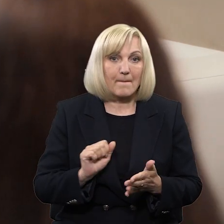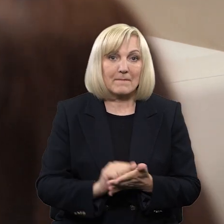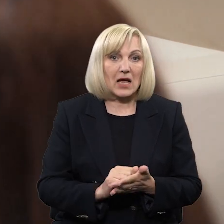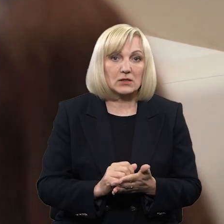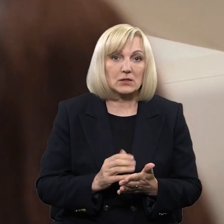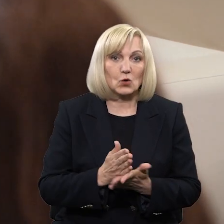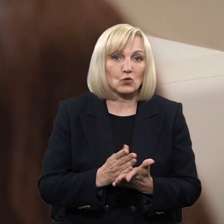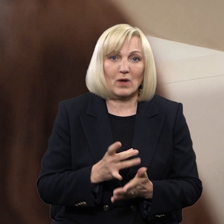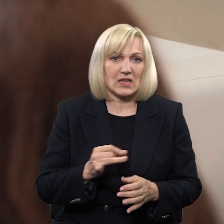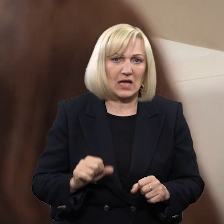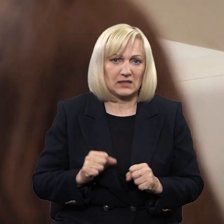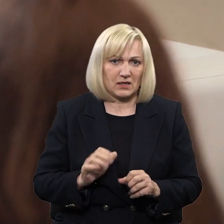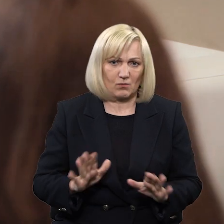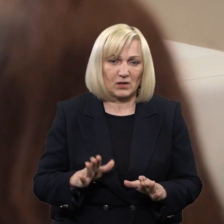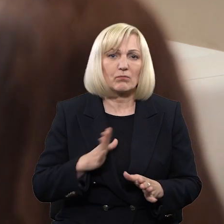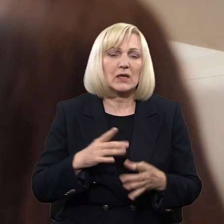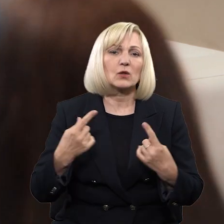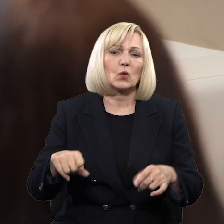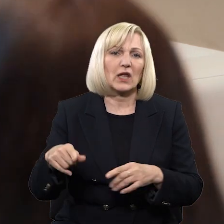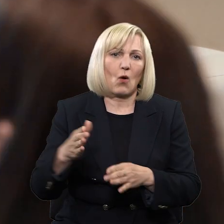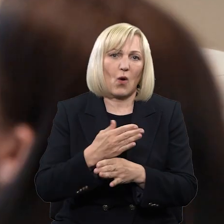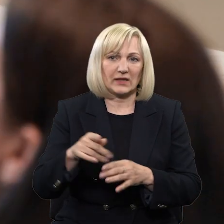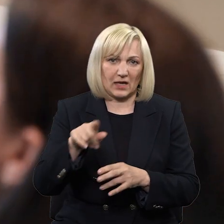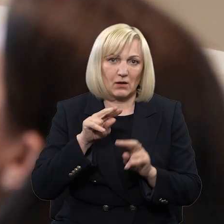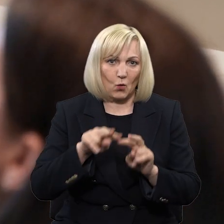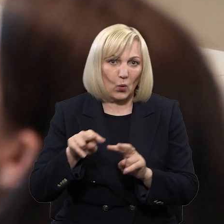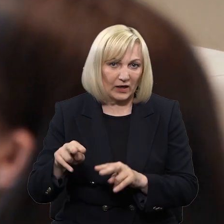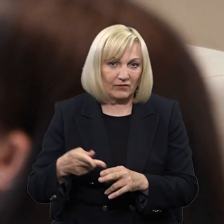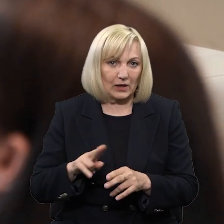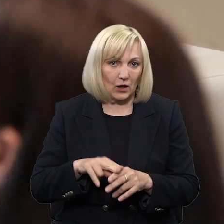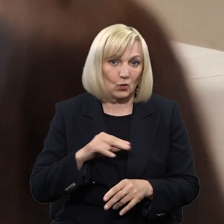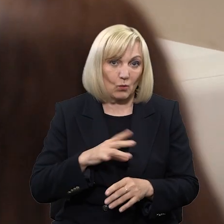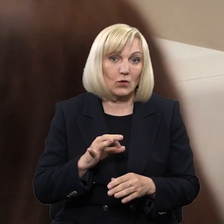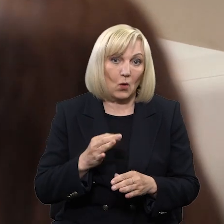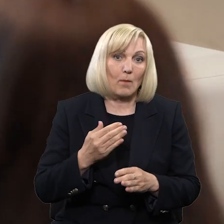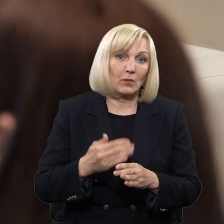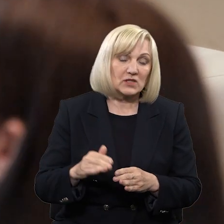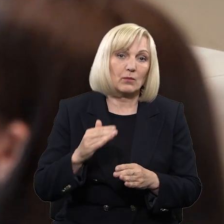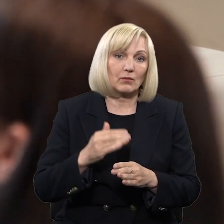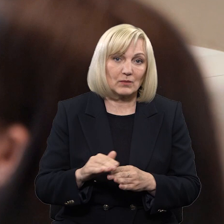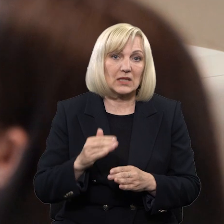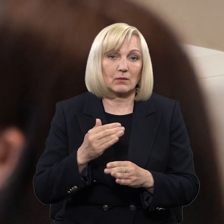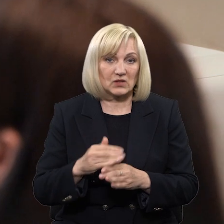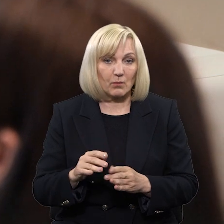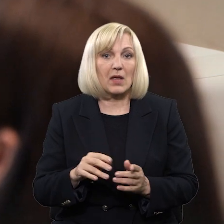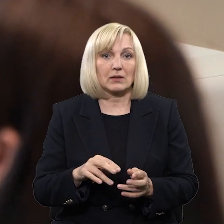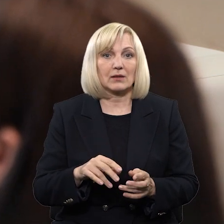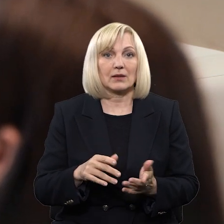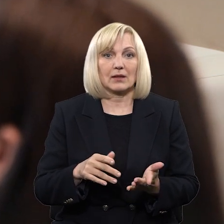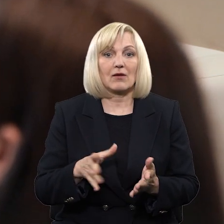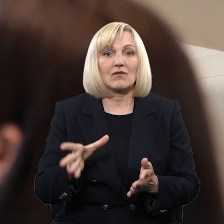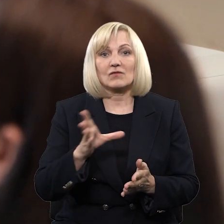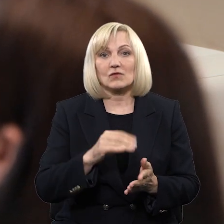не занималась с самого начала изначально различные другие отделы курировали эту работу так вот постепенно какими-то шажками